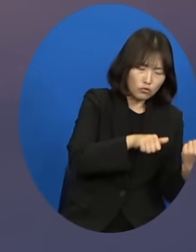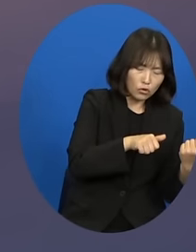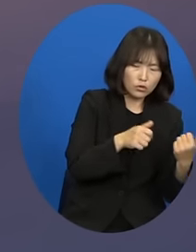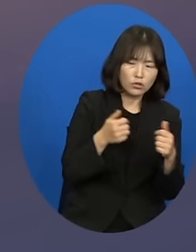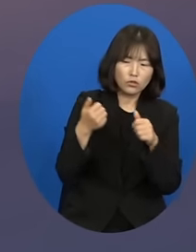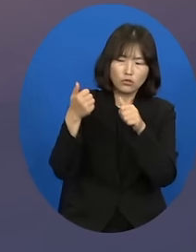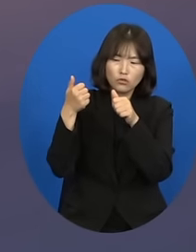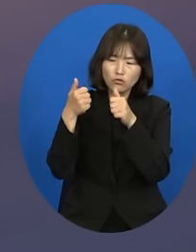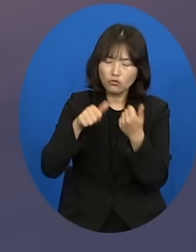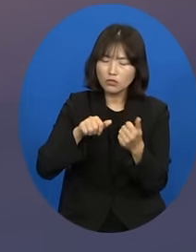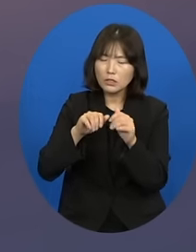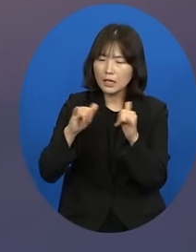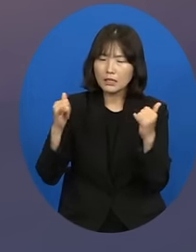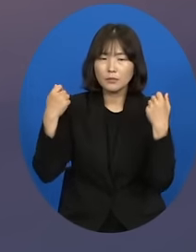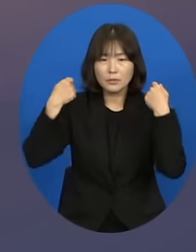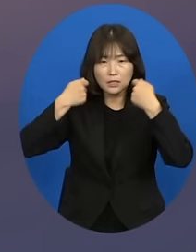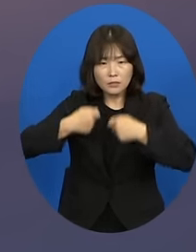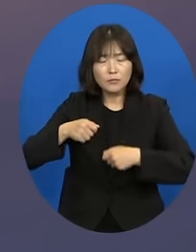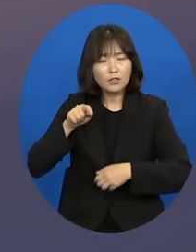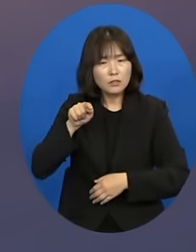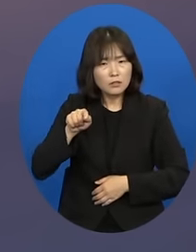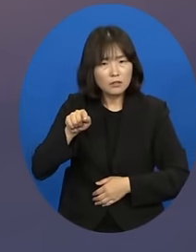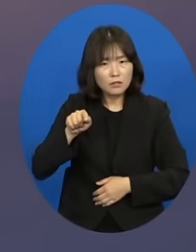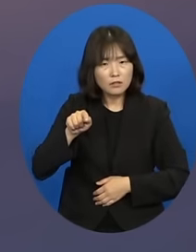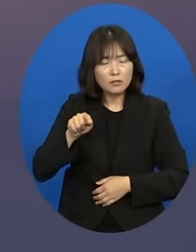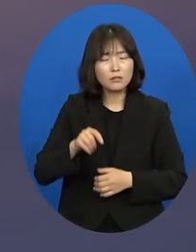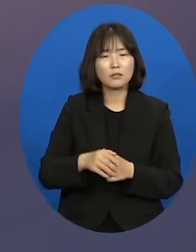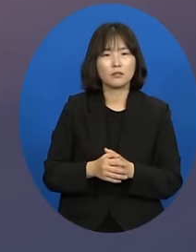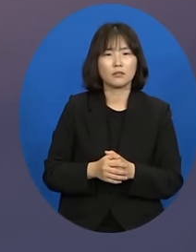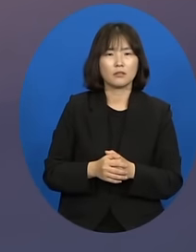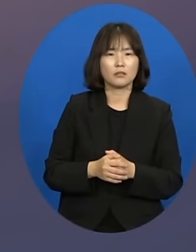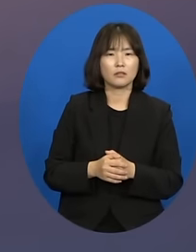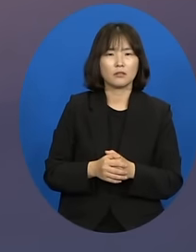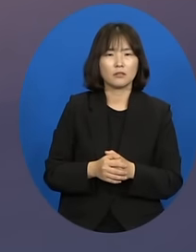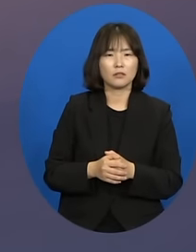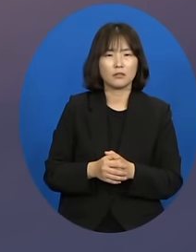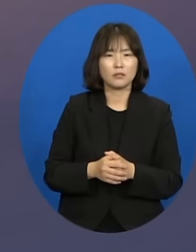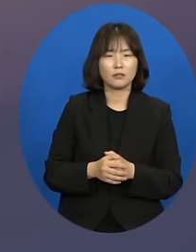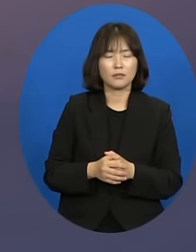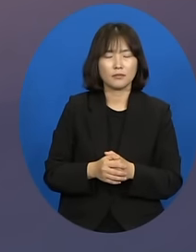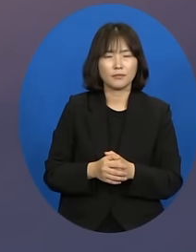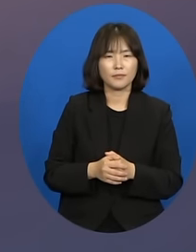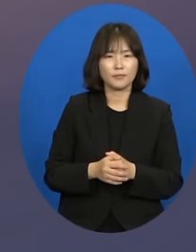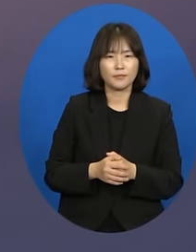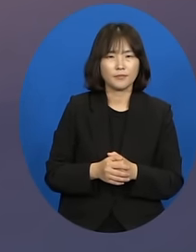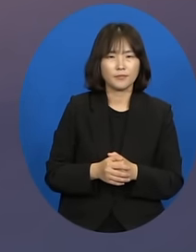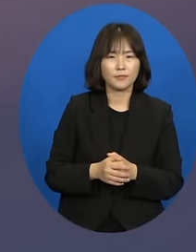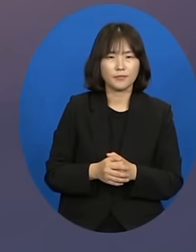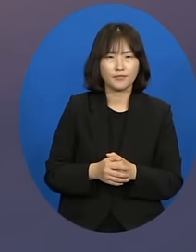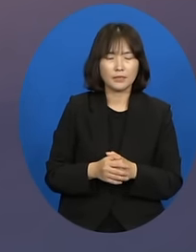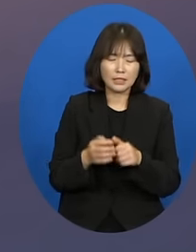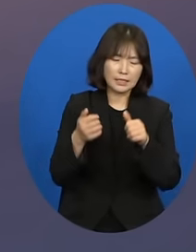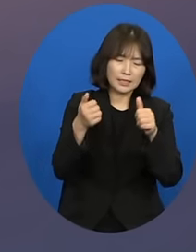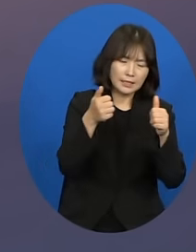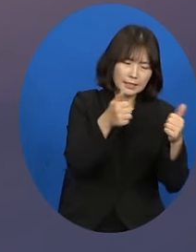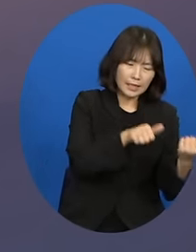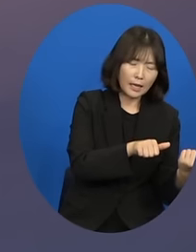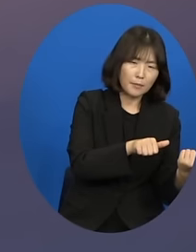사망을 삼키고 이기리라고 기록된 말씀이 이루어지리라. 아멘. 사망을